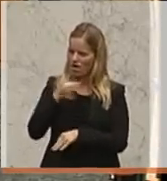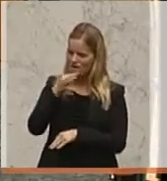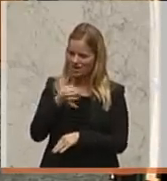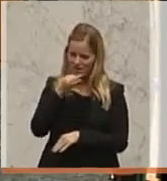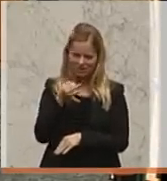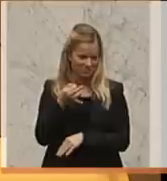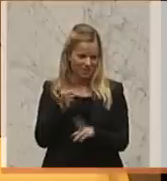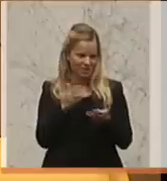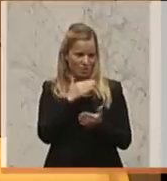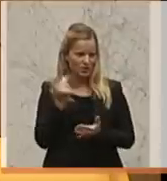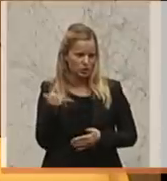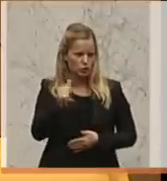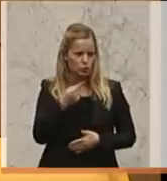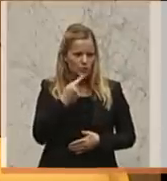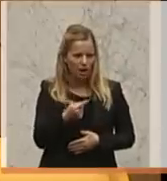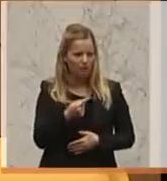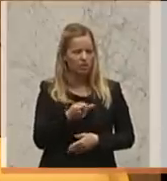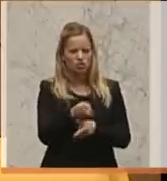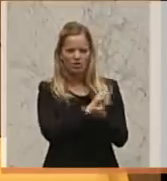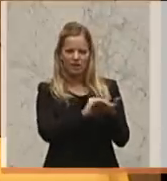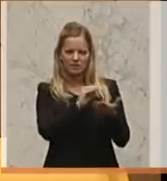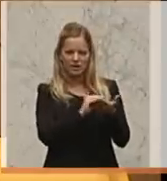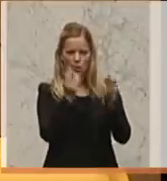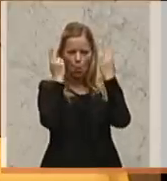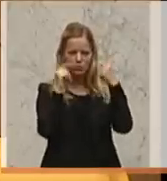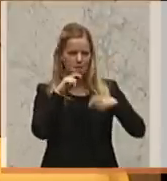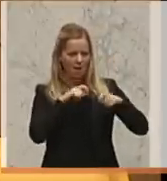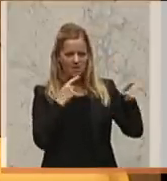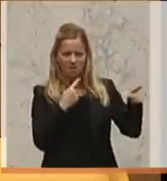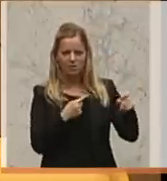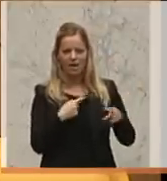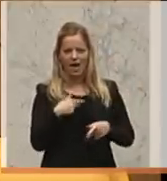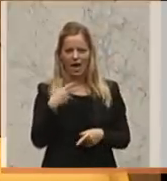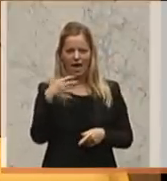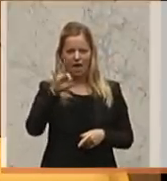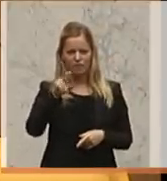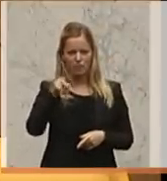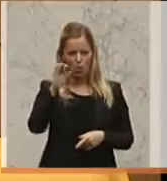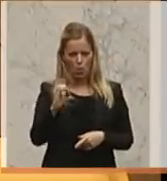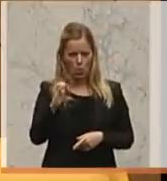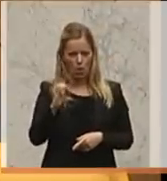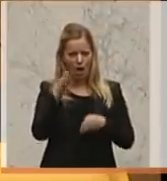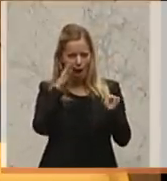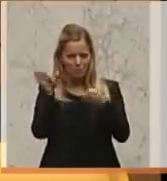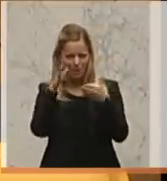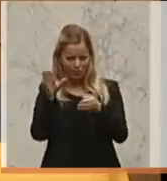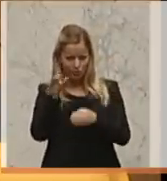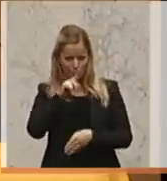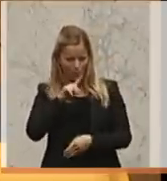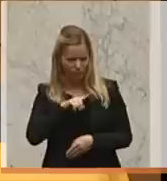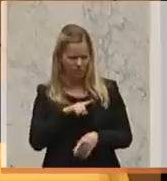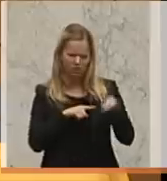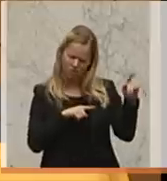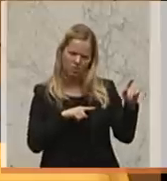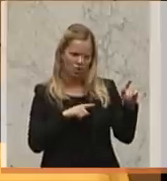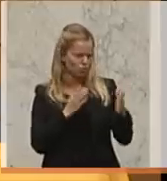Staatssekretär Ostermeier, wenn Sie davon reden, abzulenken, dass die FPÖ ablenkt, Sie müssen die Hosen schon kräftig voll haben, wenn Sie so argumentieren, weil das ist unter